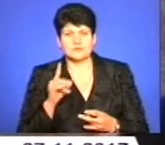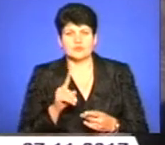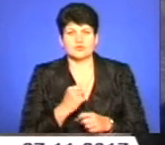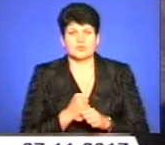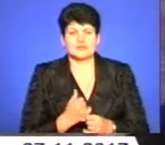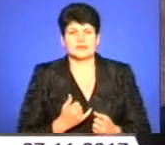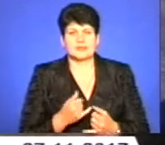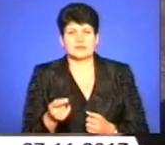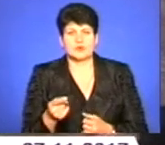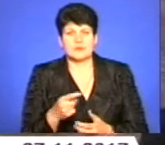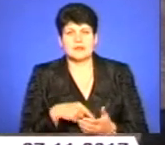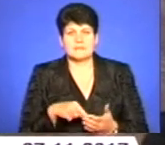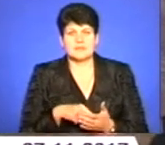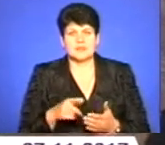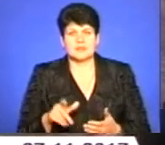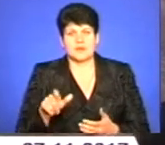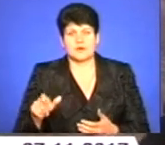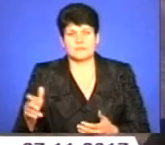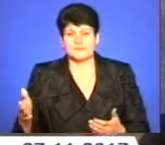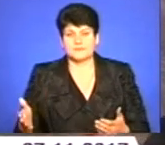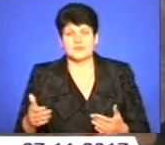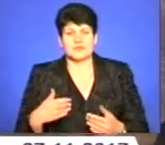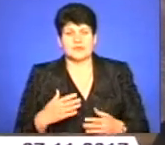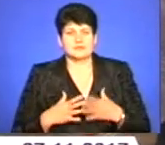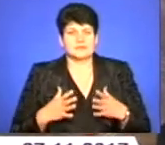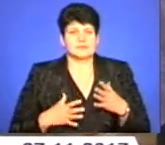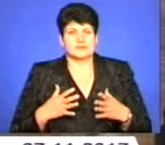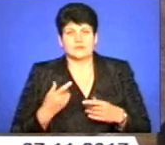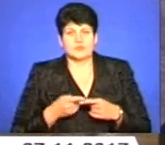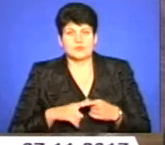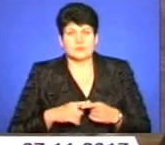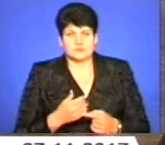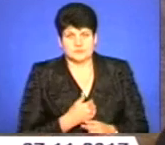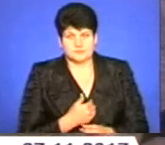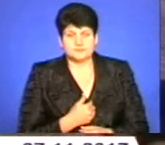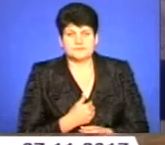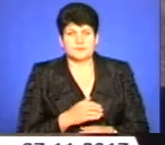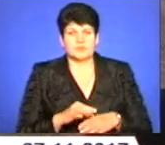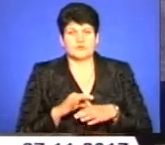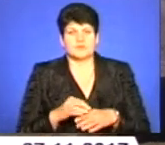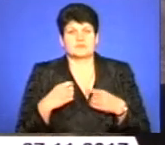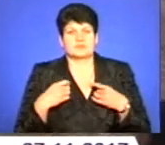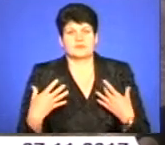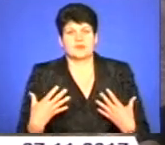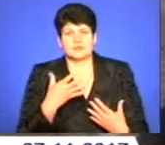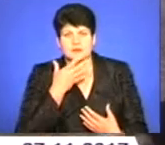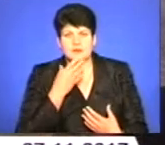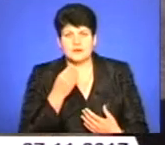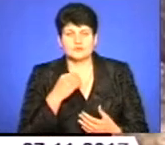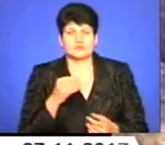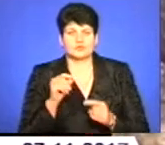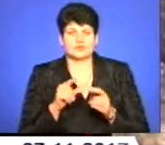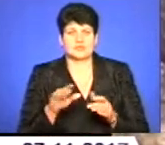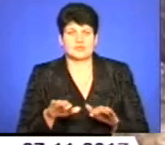для Тернополя, для міста, для громадськості. Я так запалився тою ідеєю, що ми проведемо свято, ганок, школи виступлять,